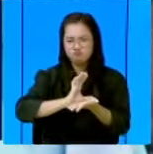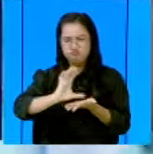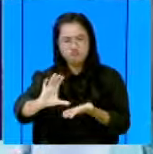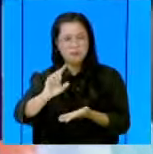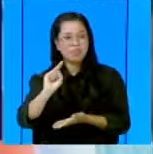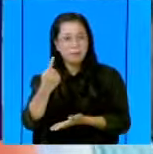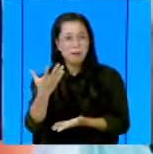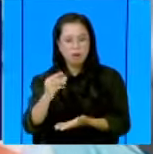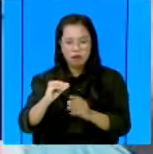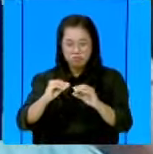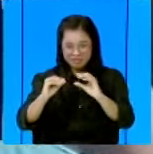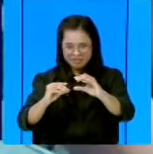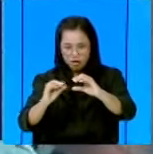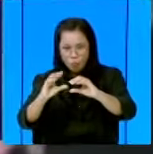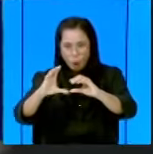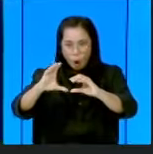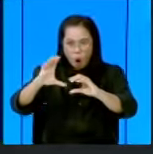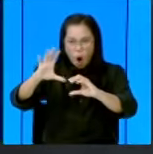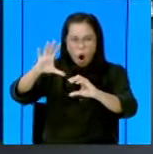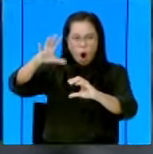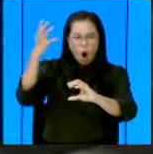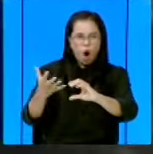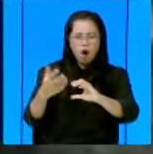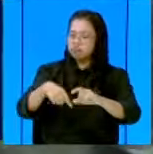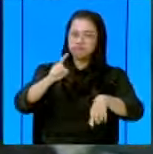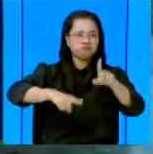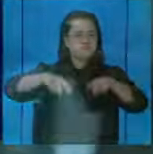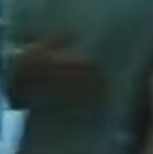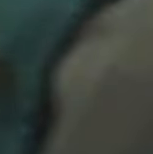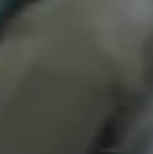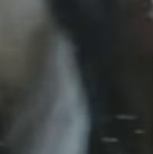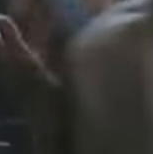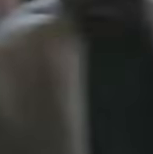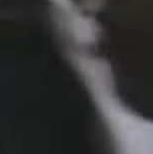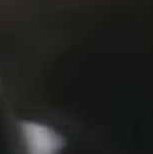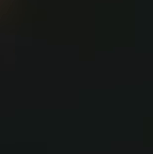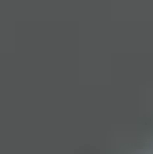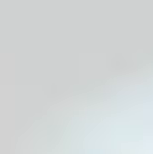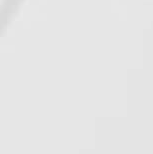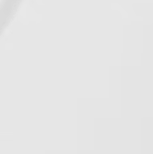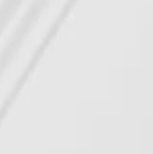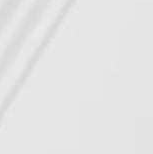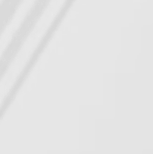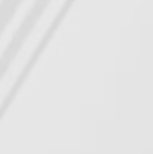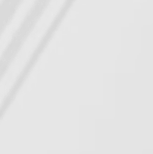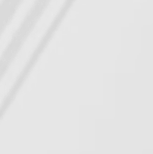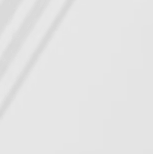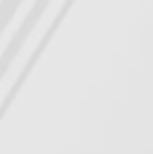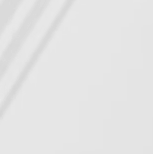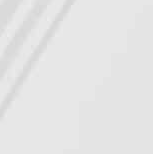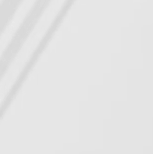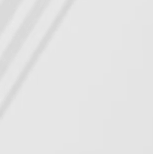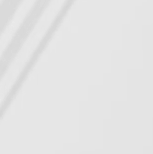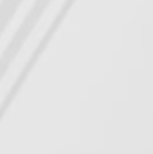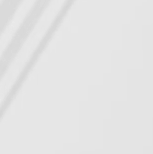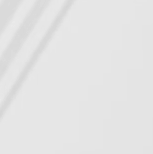UNS. Kenaikan uang pangkal bervariasi mulai dari 5 hingga 8 kali lipat dibandingkan tahun lalu. BEM UNS memberi